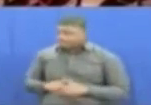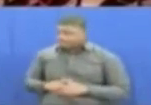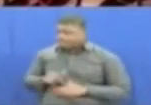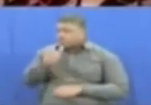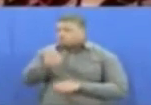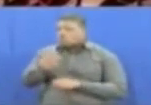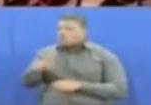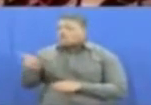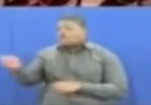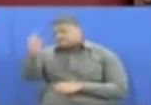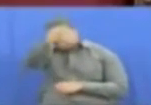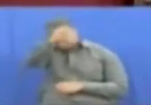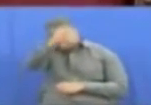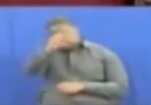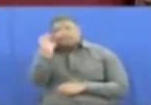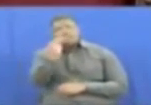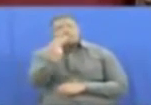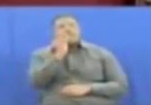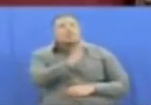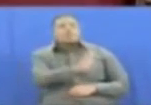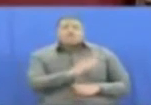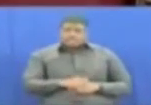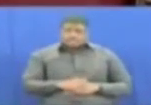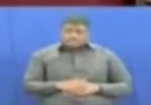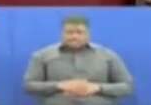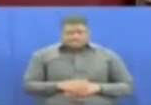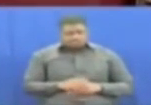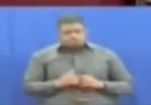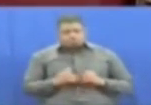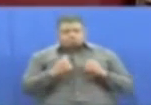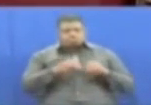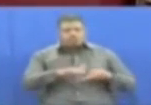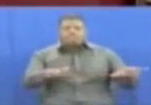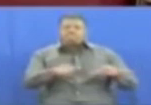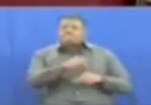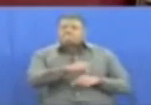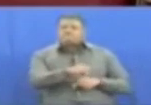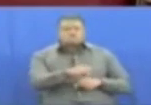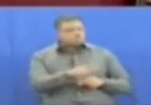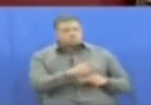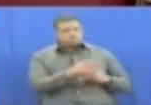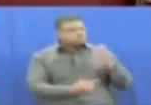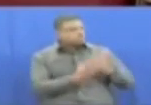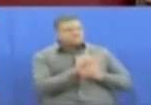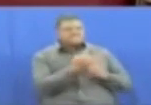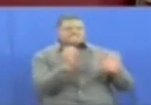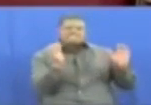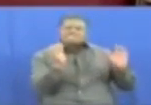Mafuriko yale hayajapata kutokea, ni maafa makubwa sana.